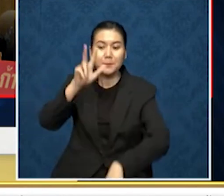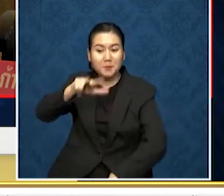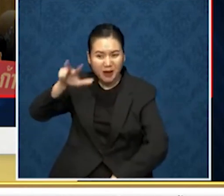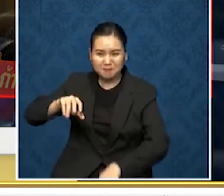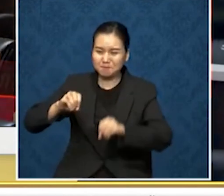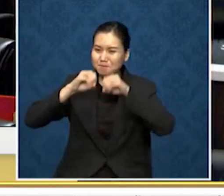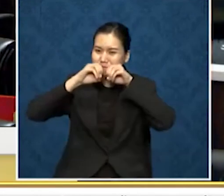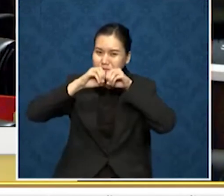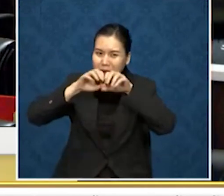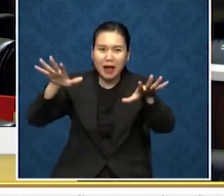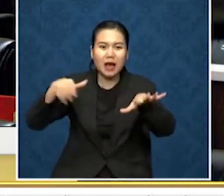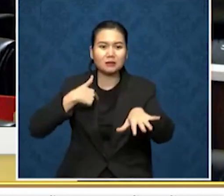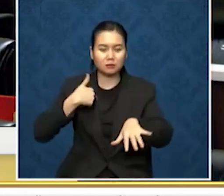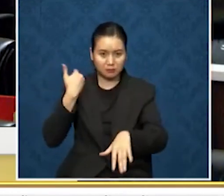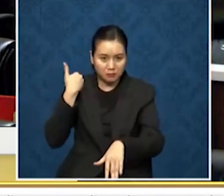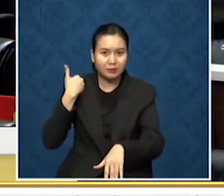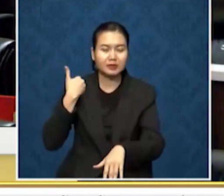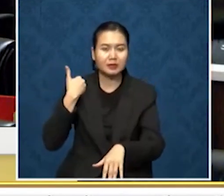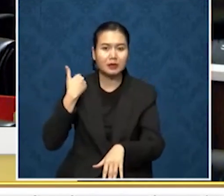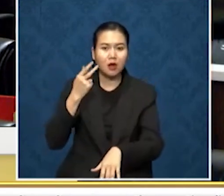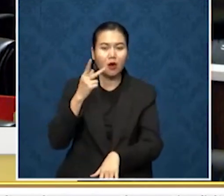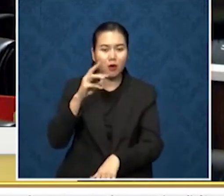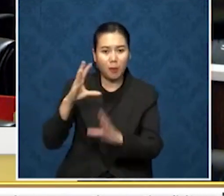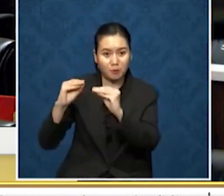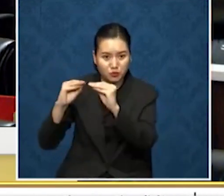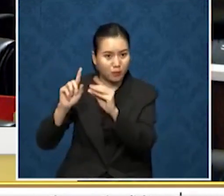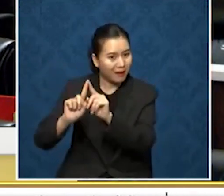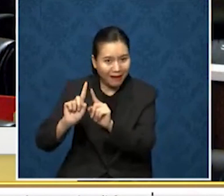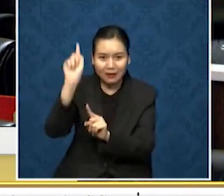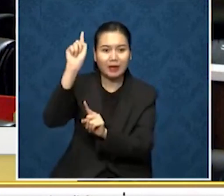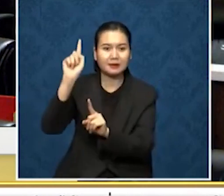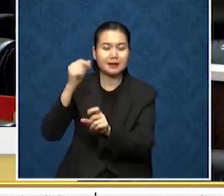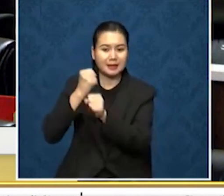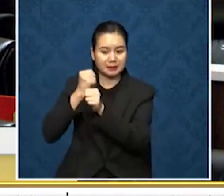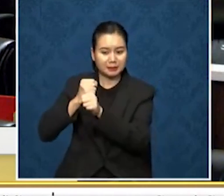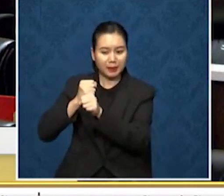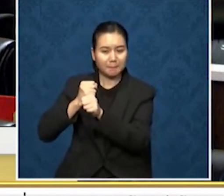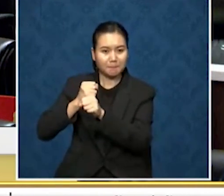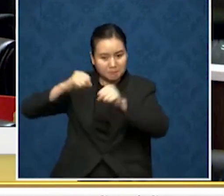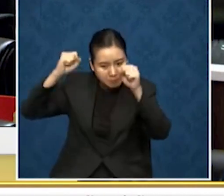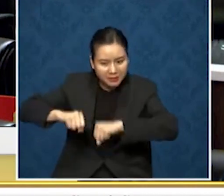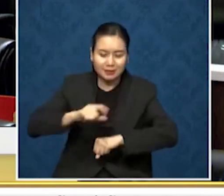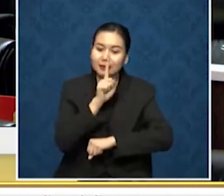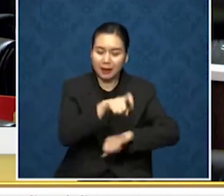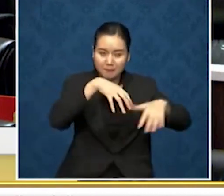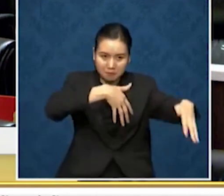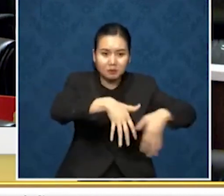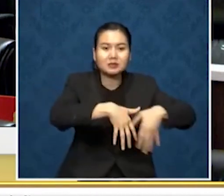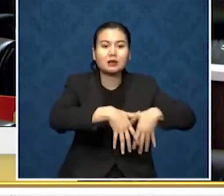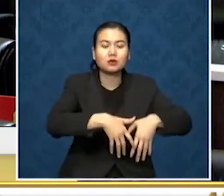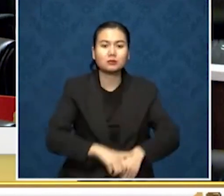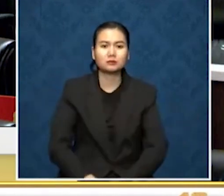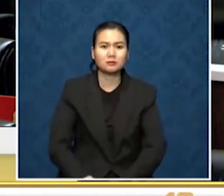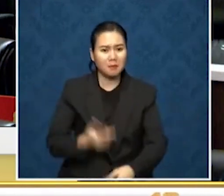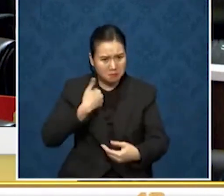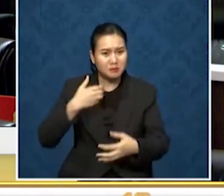เอาไว้อย่างชัดเจนว่าครมนัดแรกจะมีการดำเนินการให้มีการทำประชามติเพื่อถามประชาชน